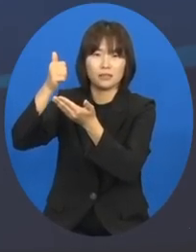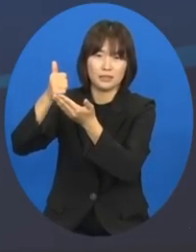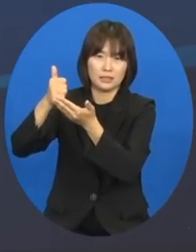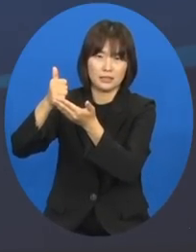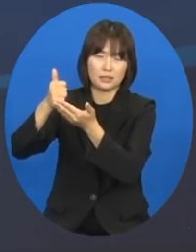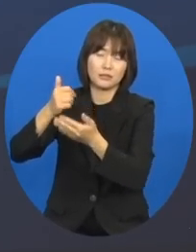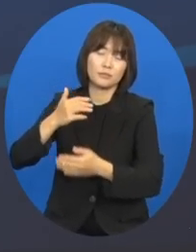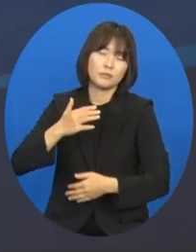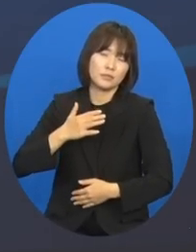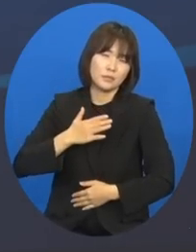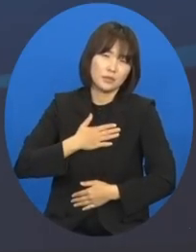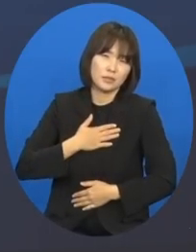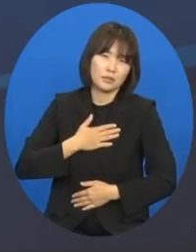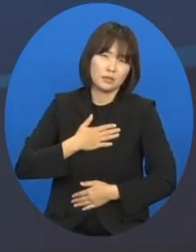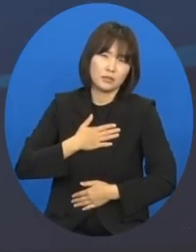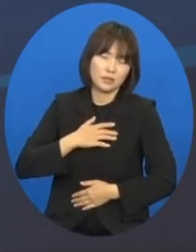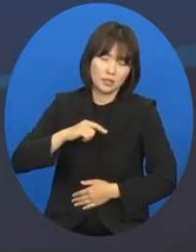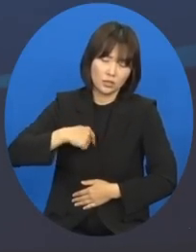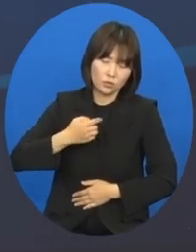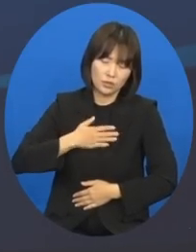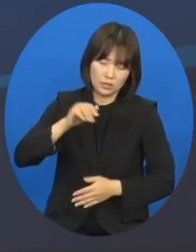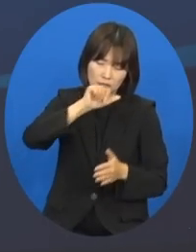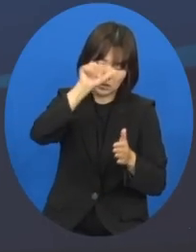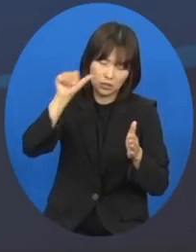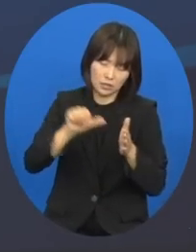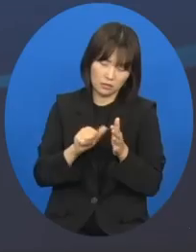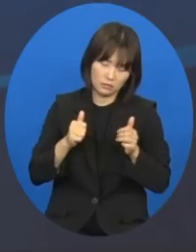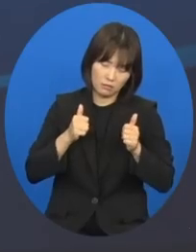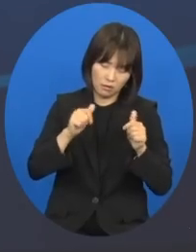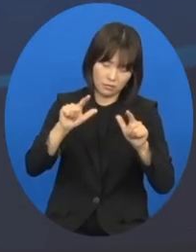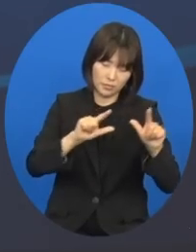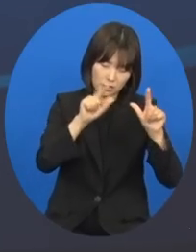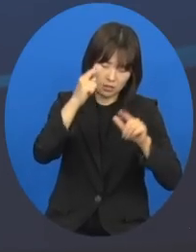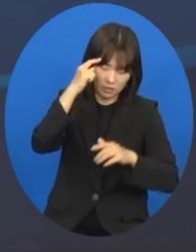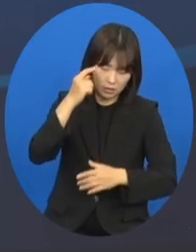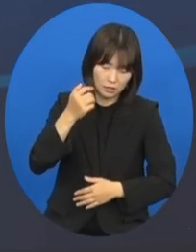나는 나름대로 내 인생을 열심히 살았다고 생각하는데